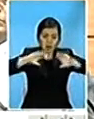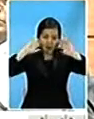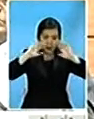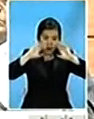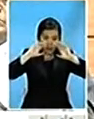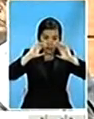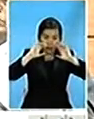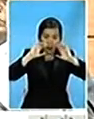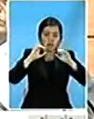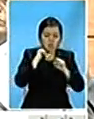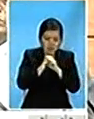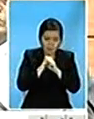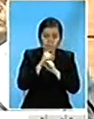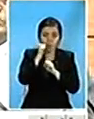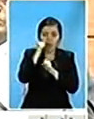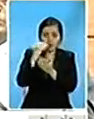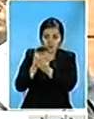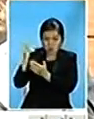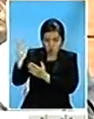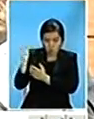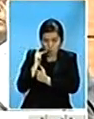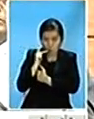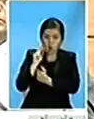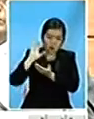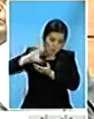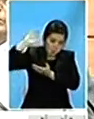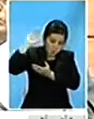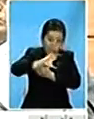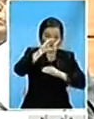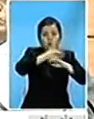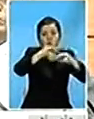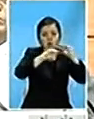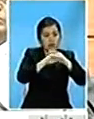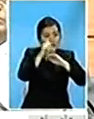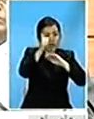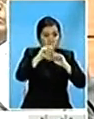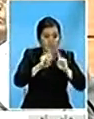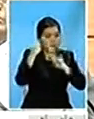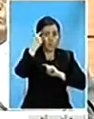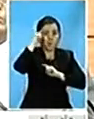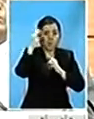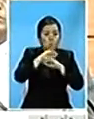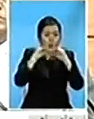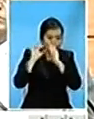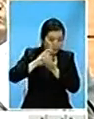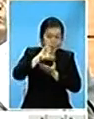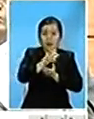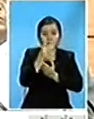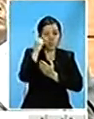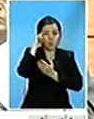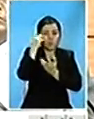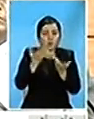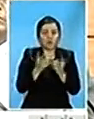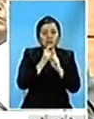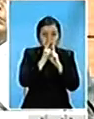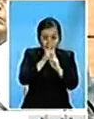ะกู้เงินเพื่อที่จะมาใช้ในการลงทุนในโครงการซึ่งวันนี้ยังไม่รู้เลยนะครับว่าจะลงทุนในโครงการอะไรบ้างตาม